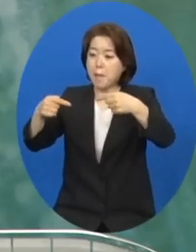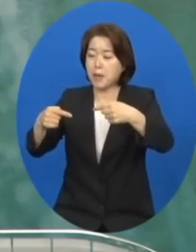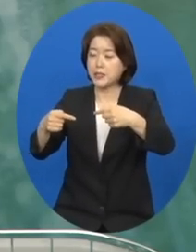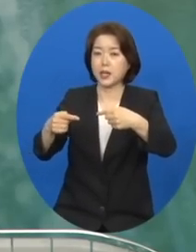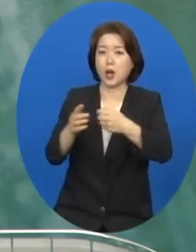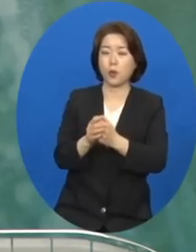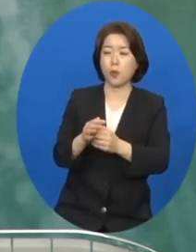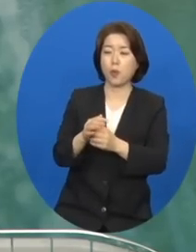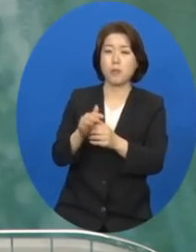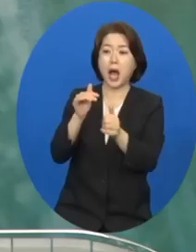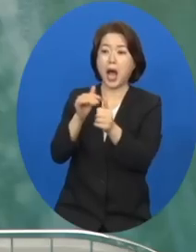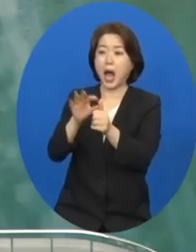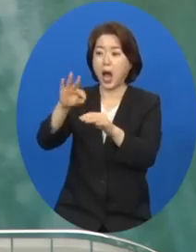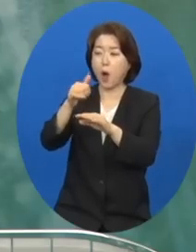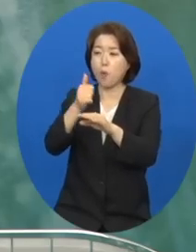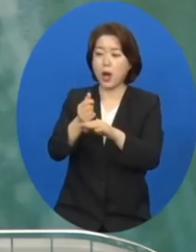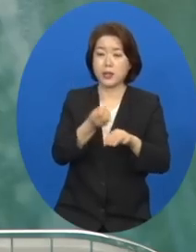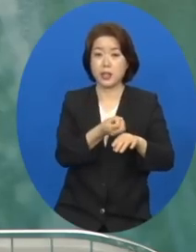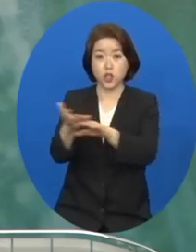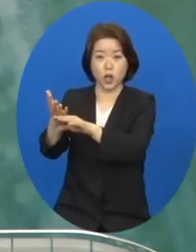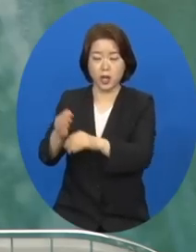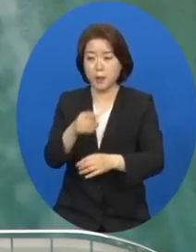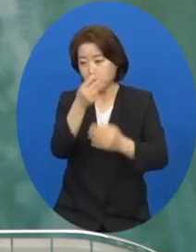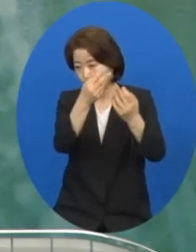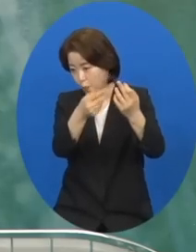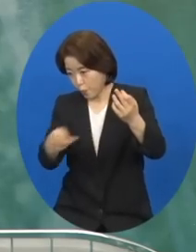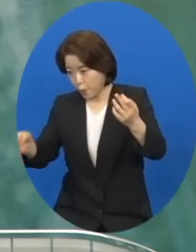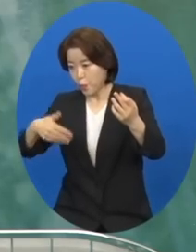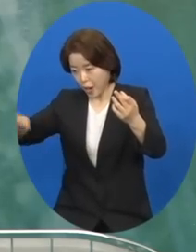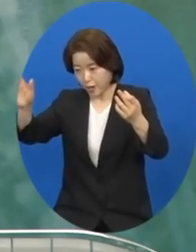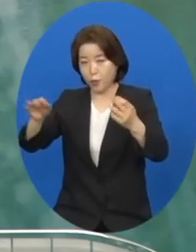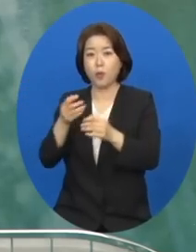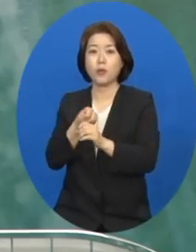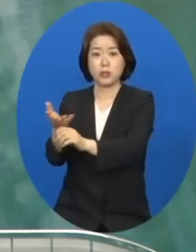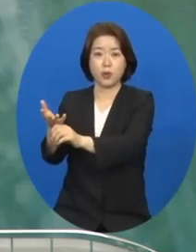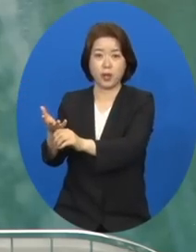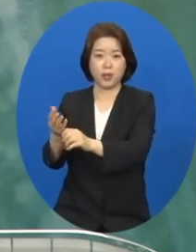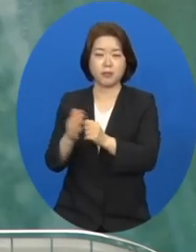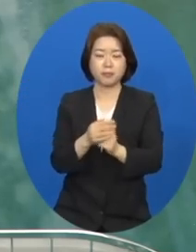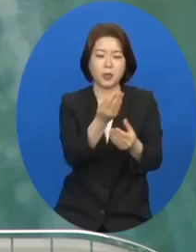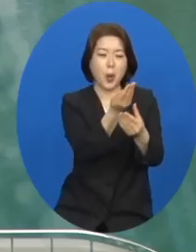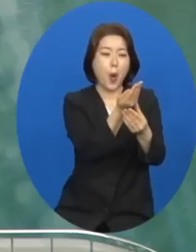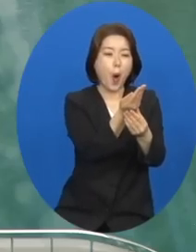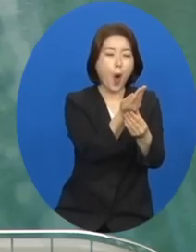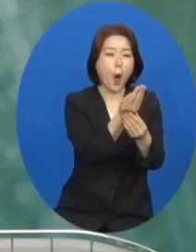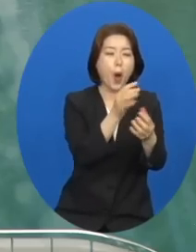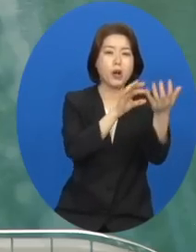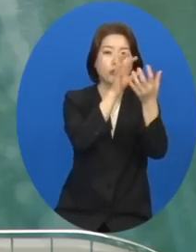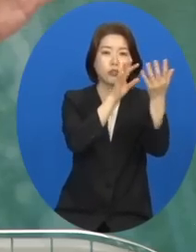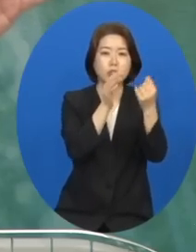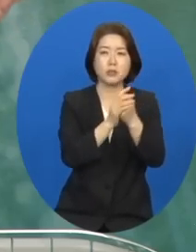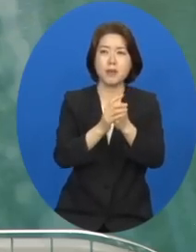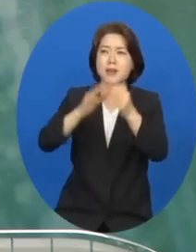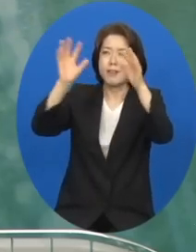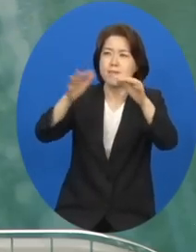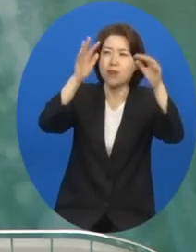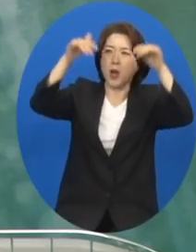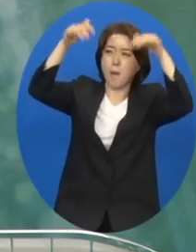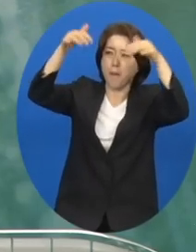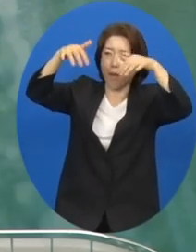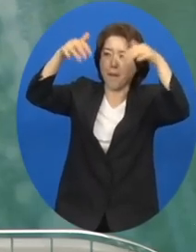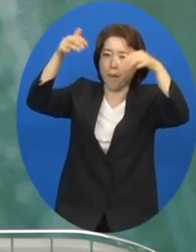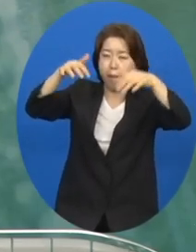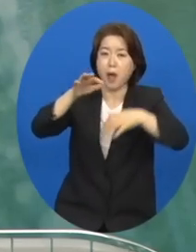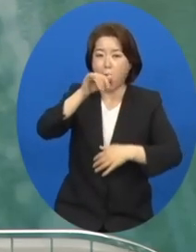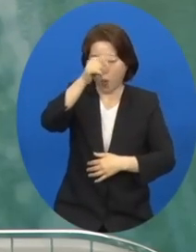에게 전화 라는 겁니다 그 작은 구름이 지만 곧 고풍 과 몰려와서 감을 다 해결할 비가